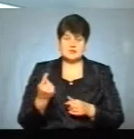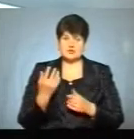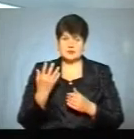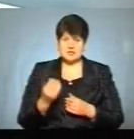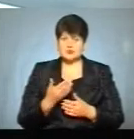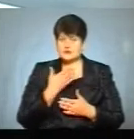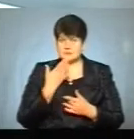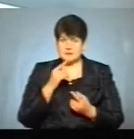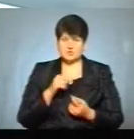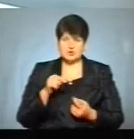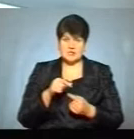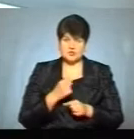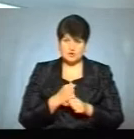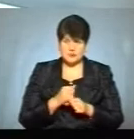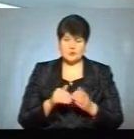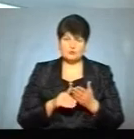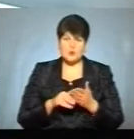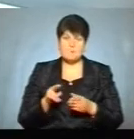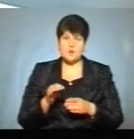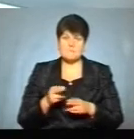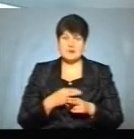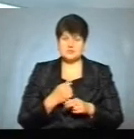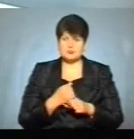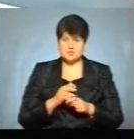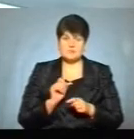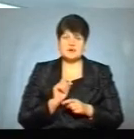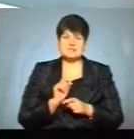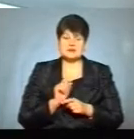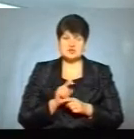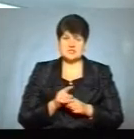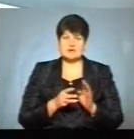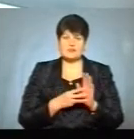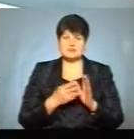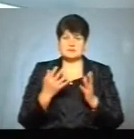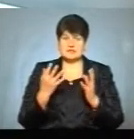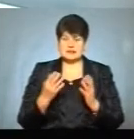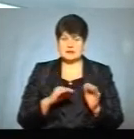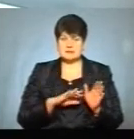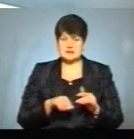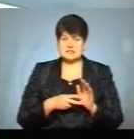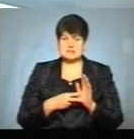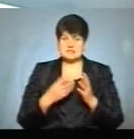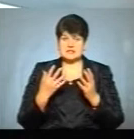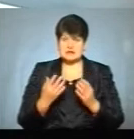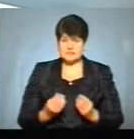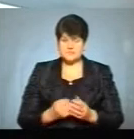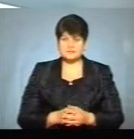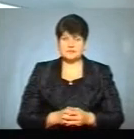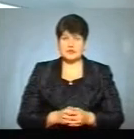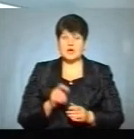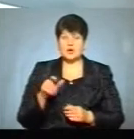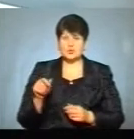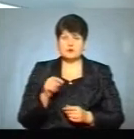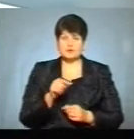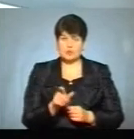немає підходящої роботи, а вже допомога по безробіттю призначається там на 8-й день, після 7 днів. Так? І люди в тому